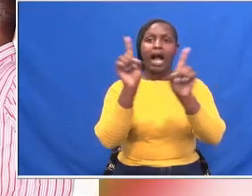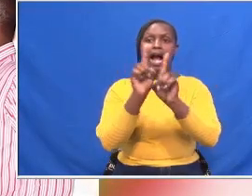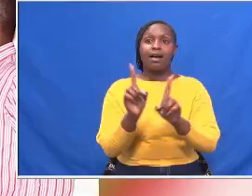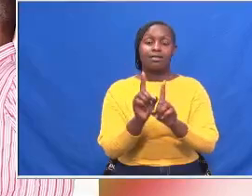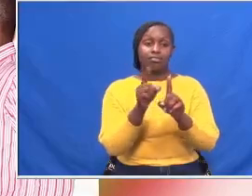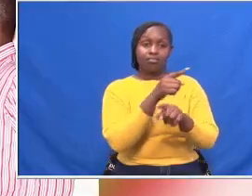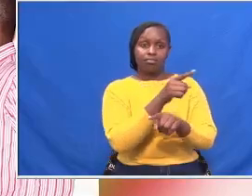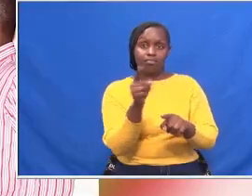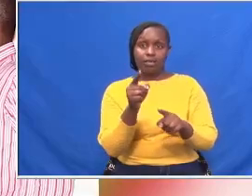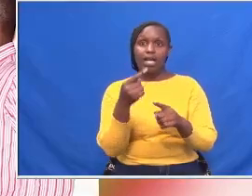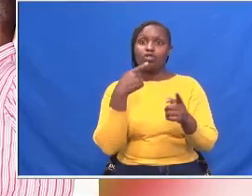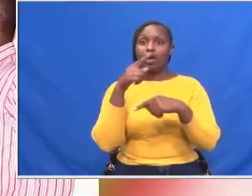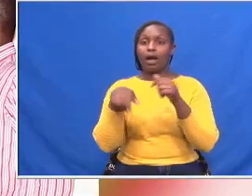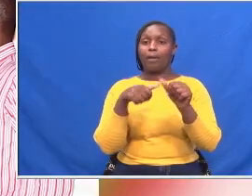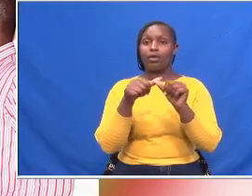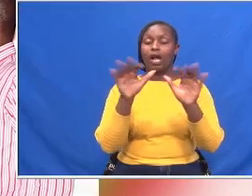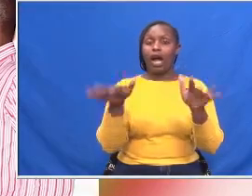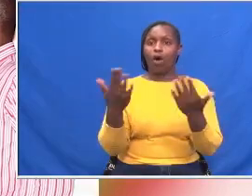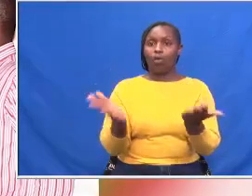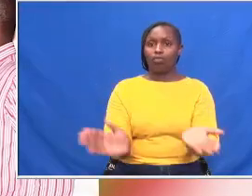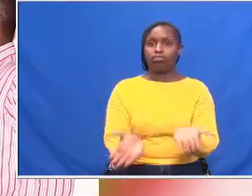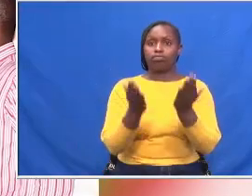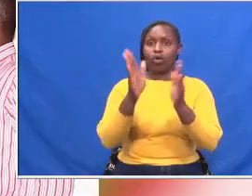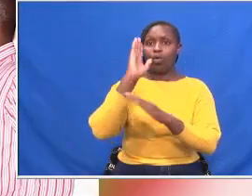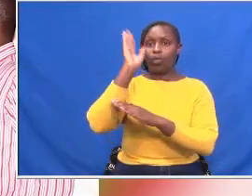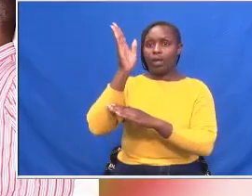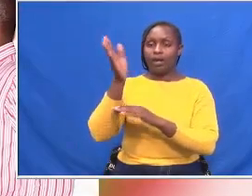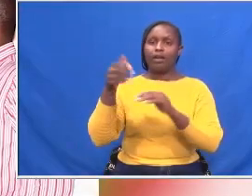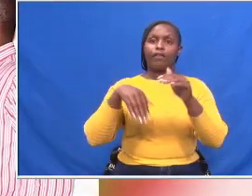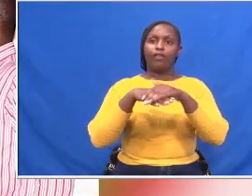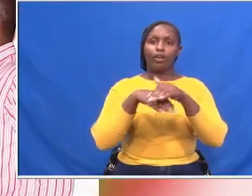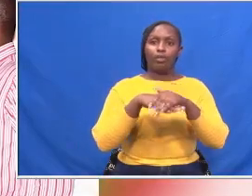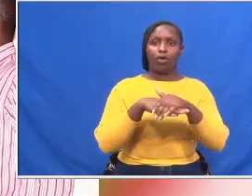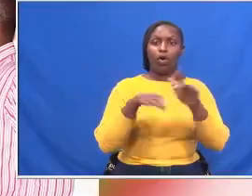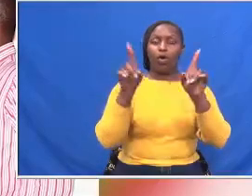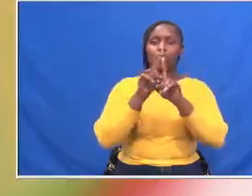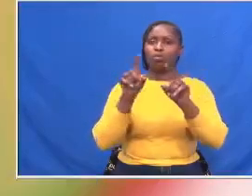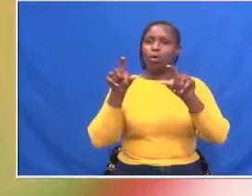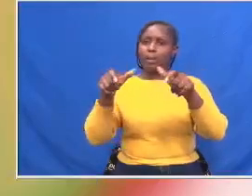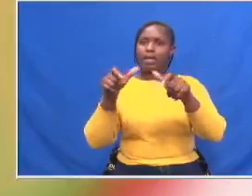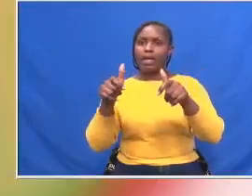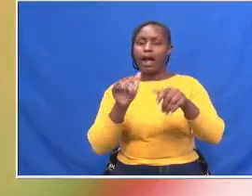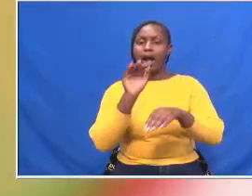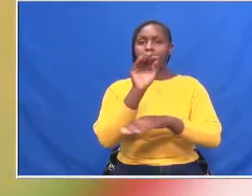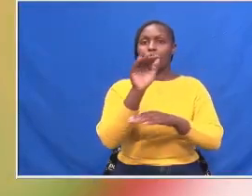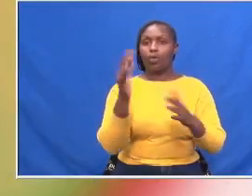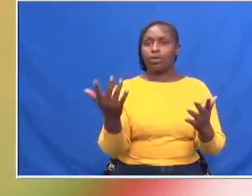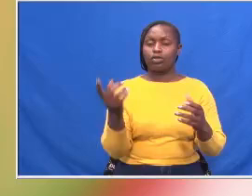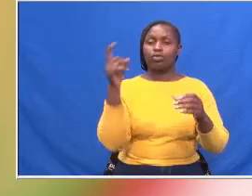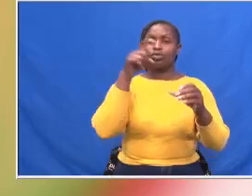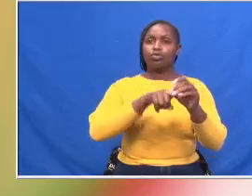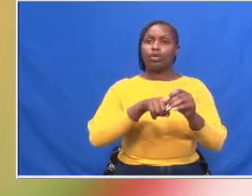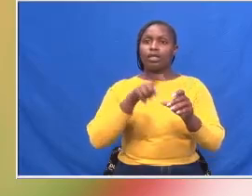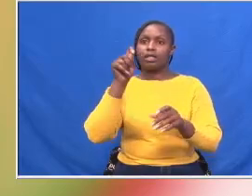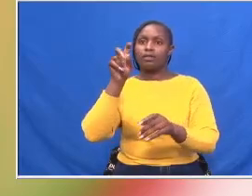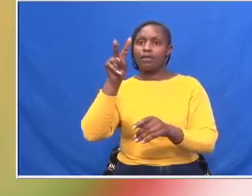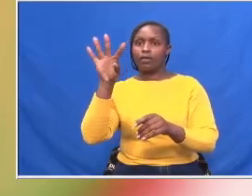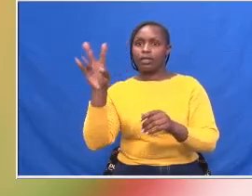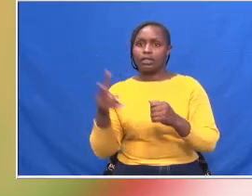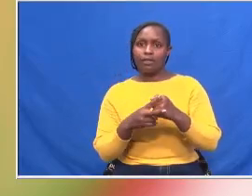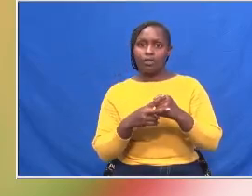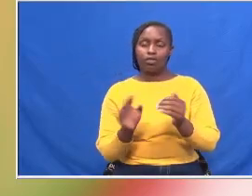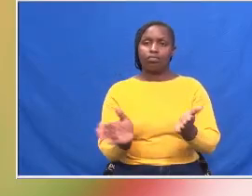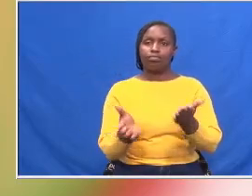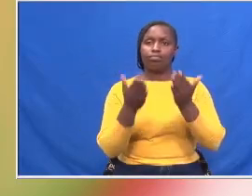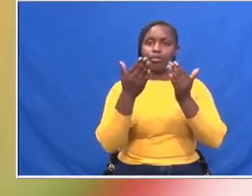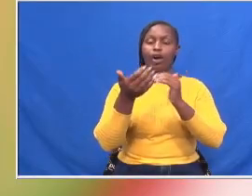soka nchini. Washikadau, wananchi na vyombo vya habari wanaalikwa kujiunga na TV 47 kwa mahojiano haya ya kuinua kandanda